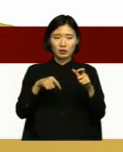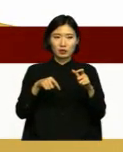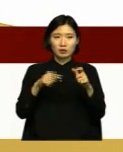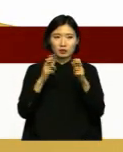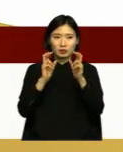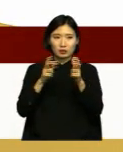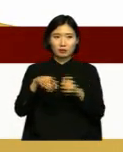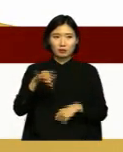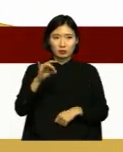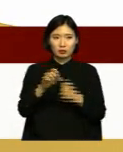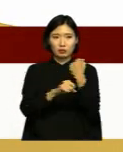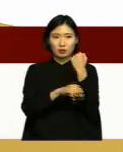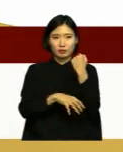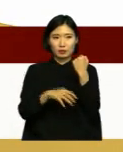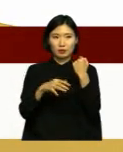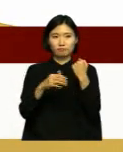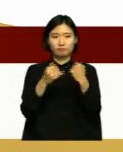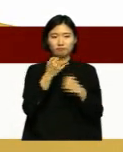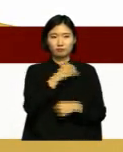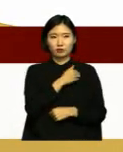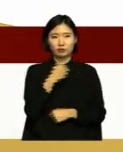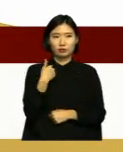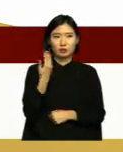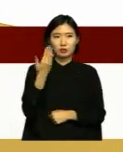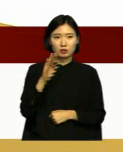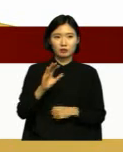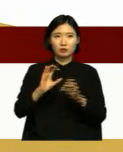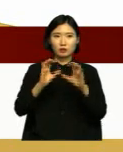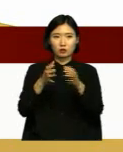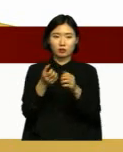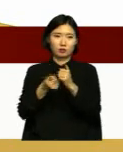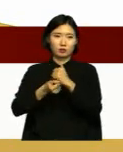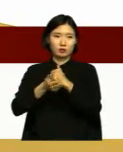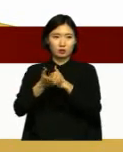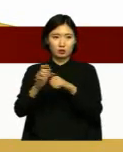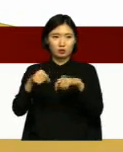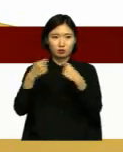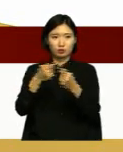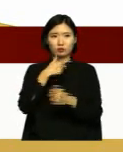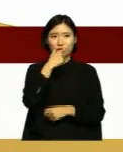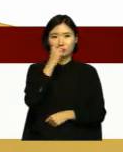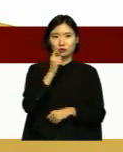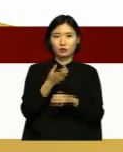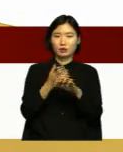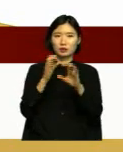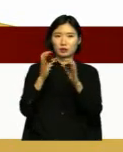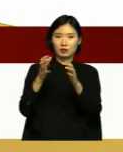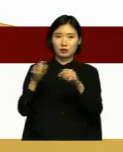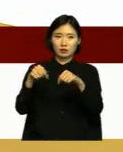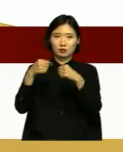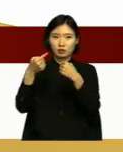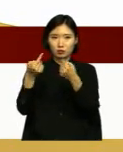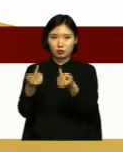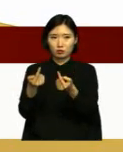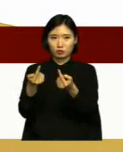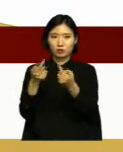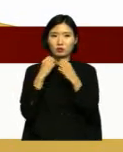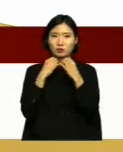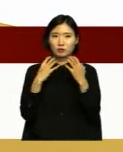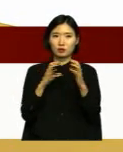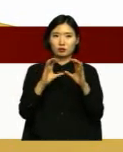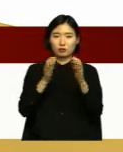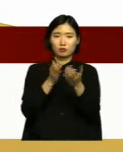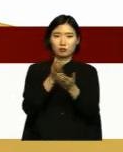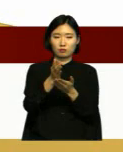수지나 글로벌 진출 지원은 부족한 실정입니다. 향후 해외 진출 사업 경험이 많은 글로벌 전문